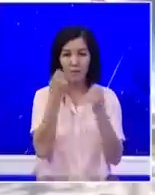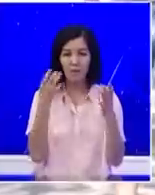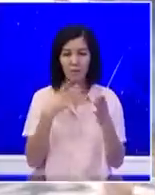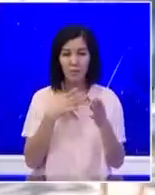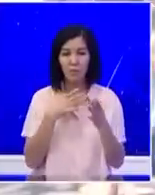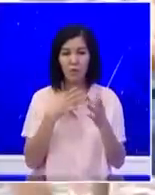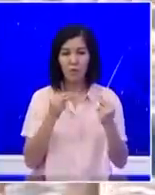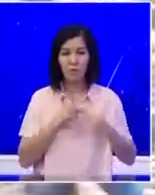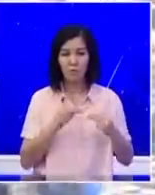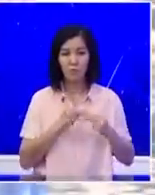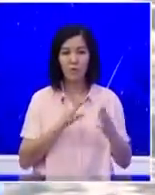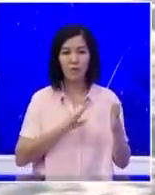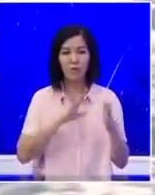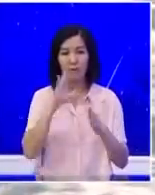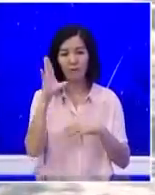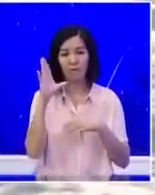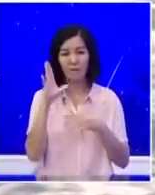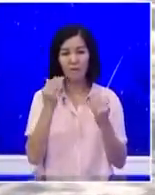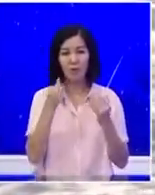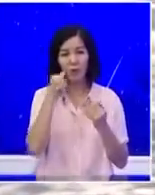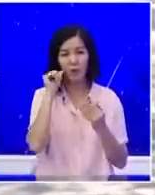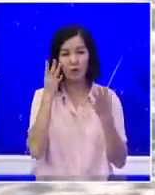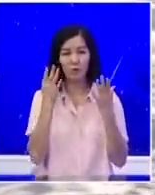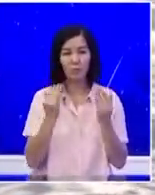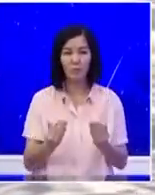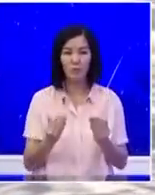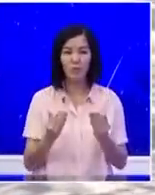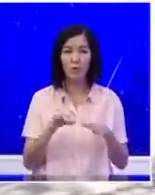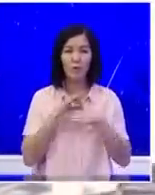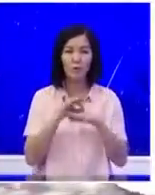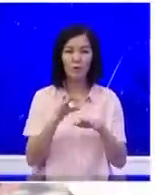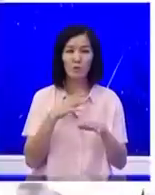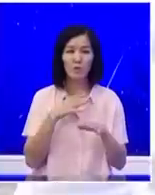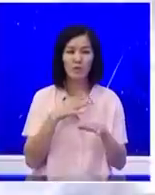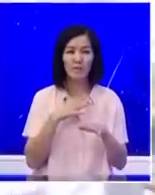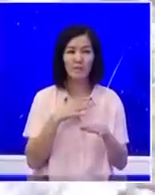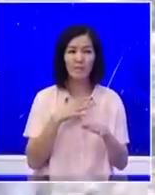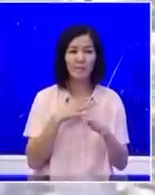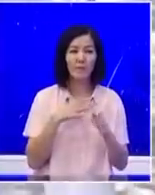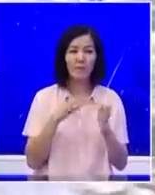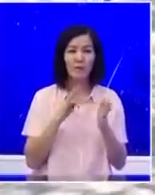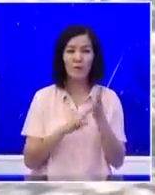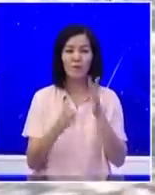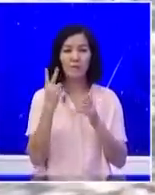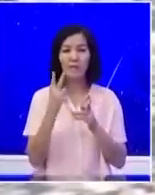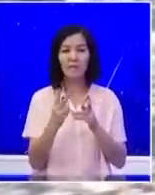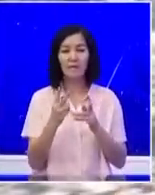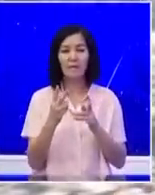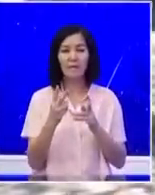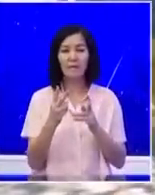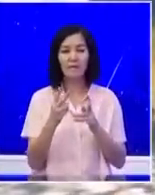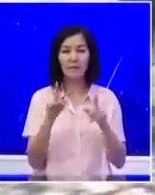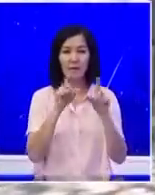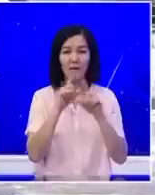Осы жұмыстар бүгін кеше бүгін жүргізіліп жатыр. Кеше 92